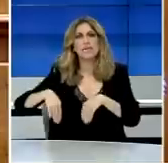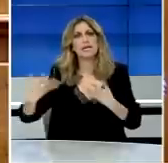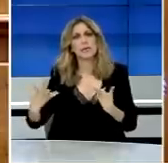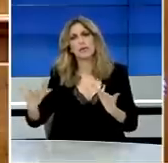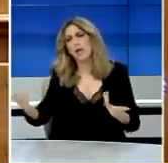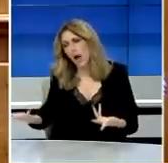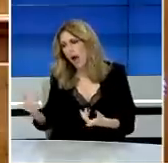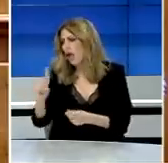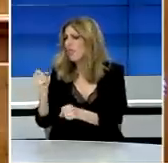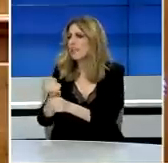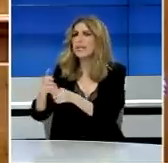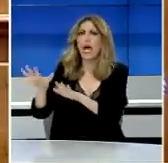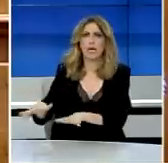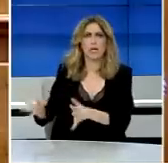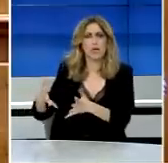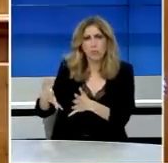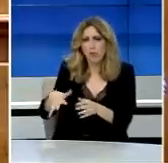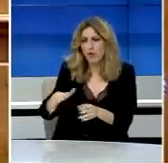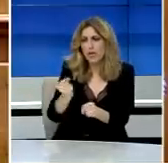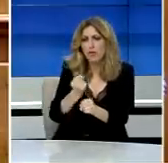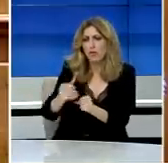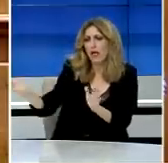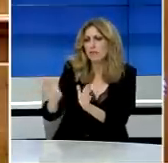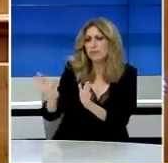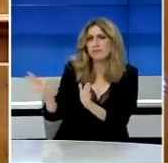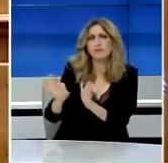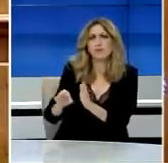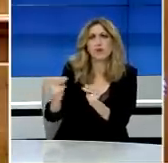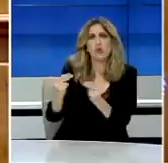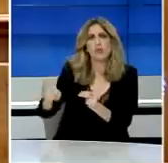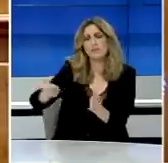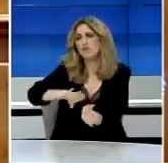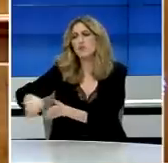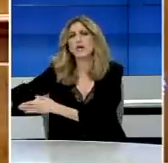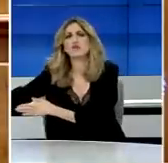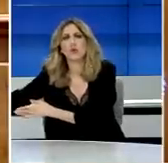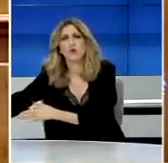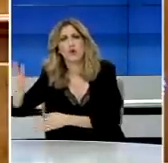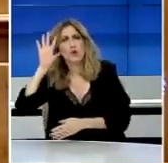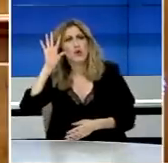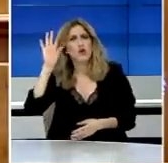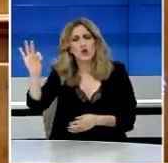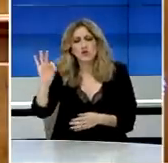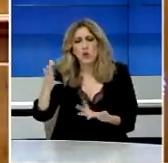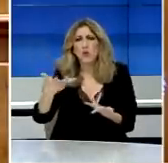δεν υπάρχει περίπτωση να βρουν δουλειά εν μέσω πανδημίας. Και έτσι βγήκαν εκτός υπολογισμού. Τέτοιες αλχημίες κάνετε για να παρουσιάσετε μια εικόνα επίπλαστη,